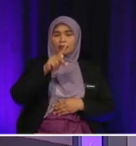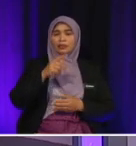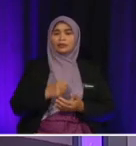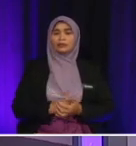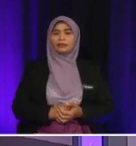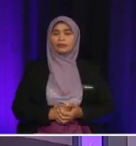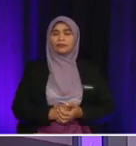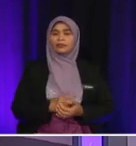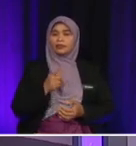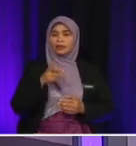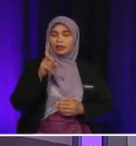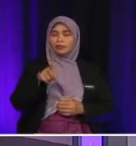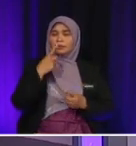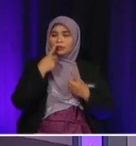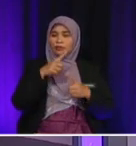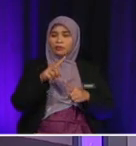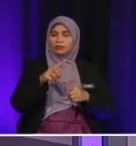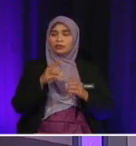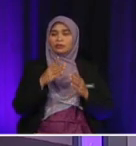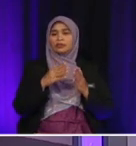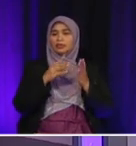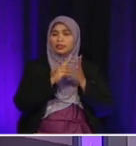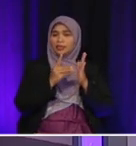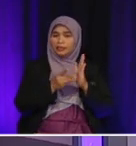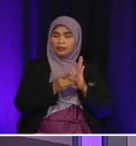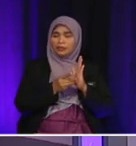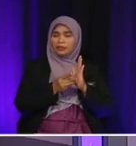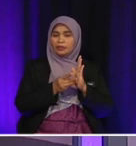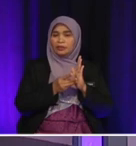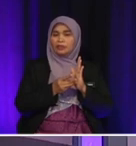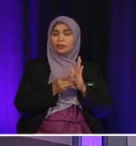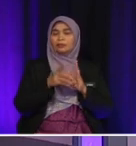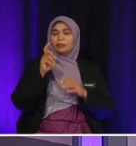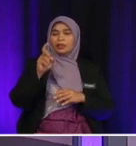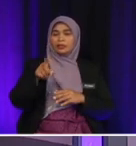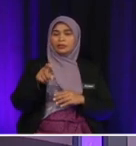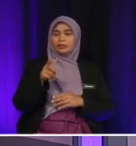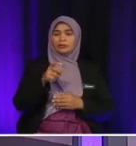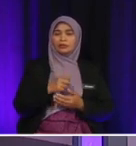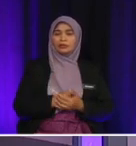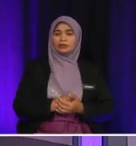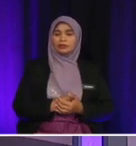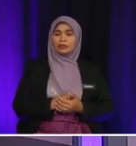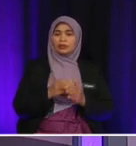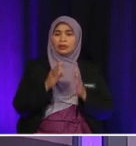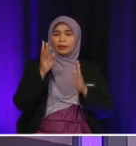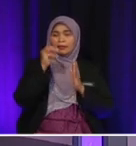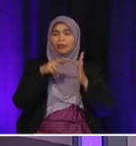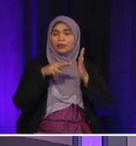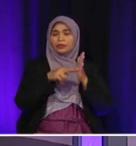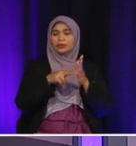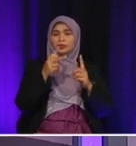perlukan jawapannya ini ialah mendefinisikan jawapan Anda perlulah a merujuk